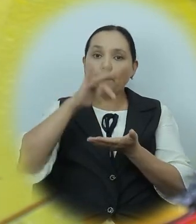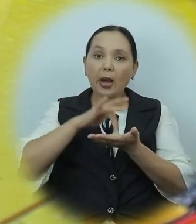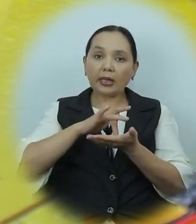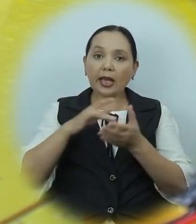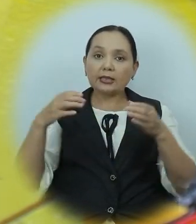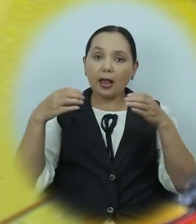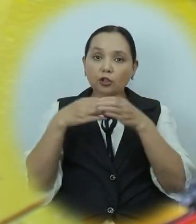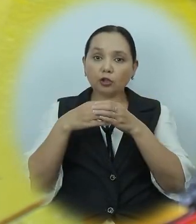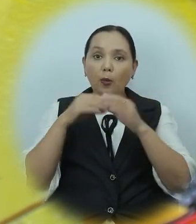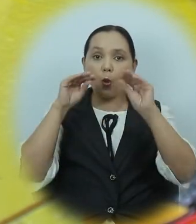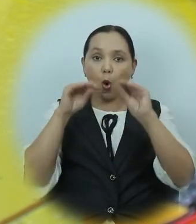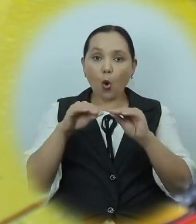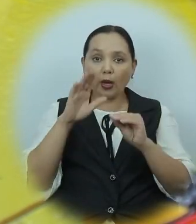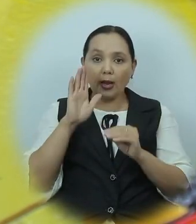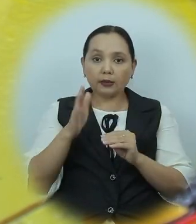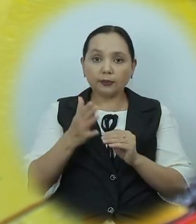markazlashtirib qo'yiladi.